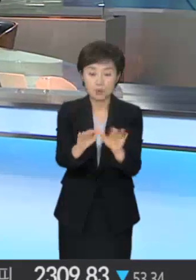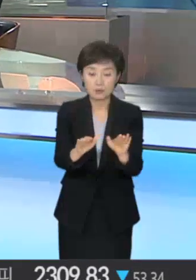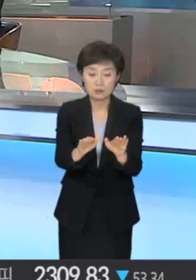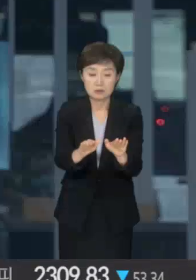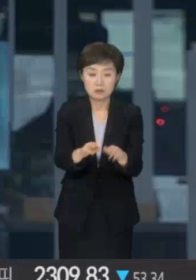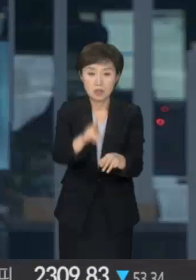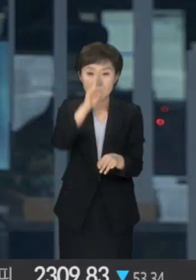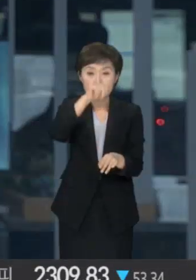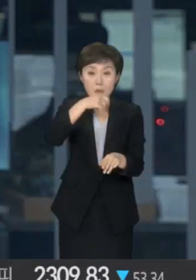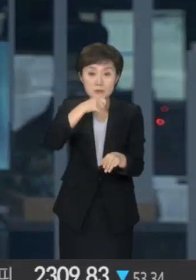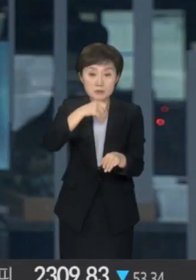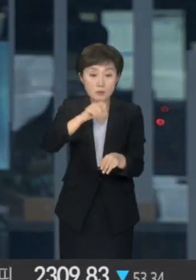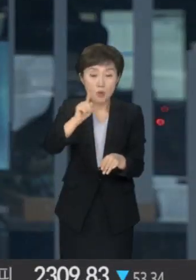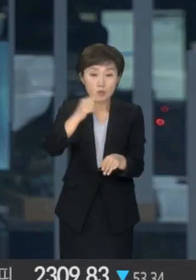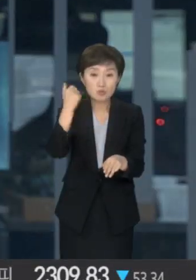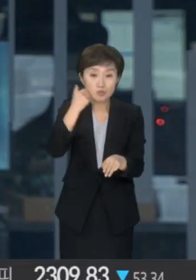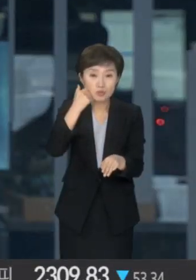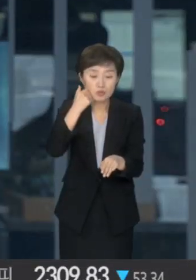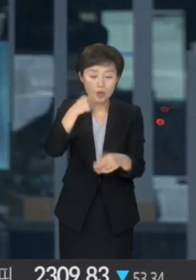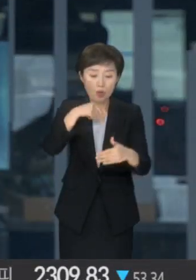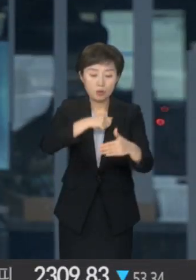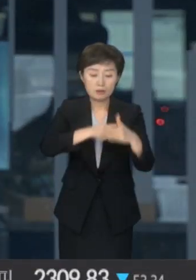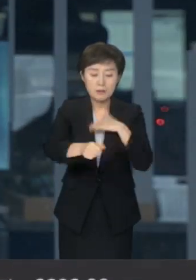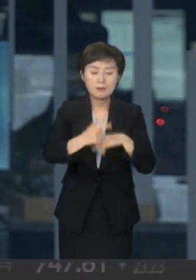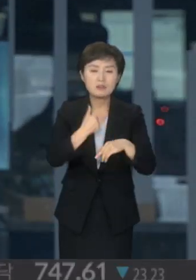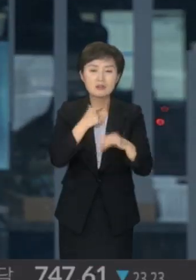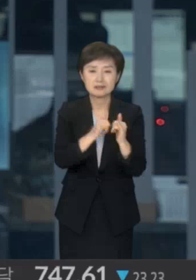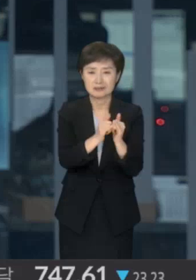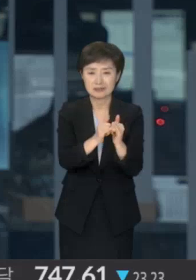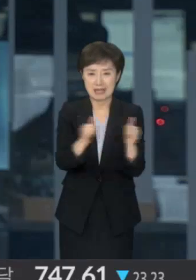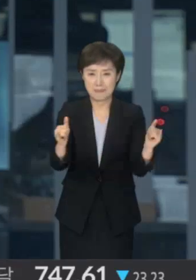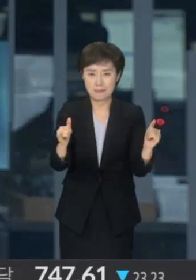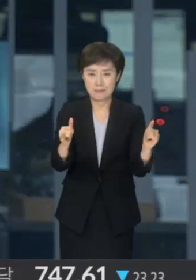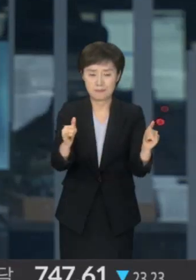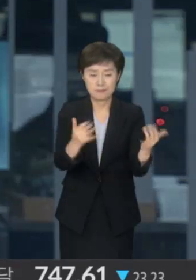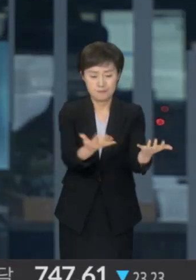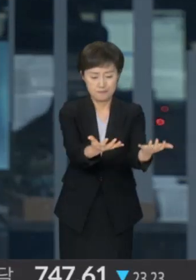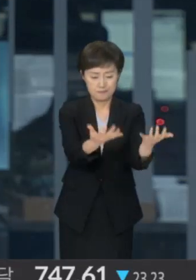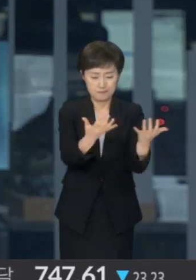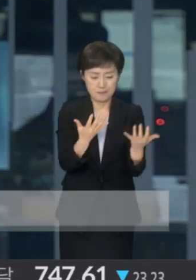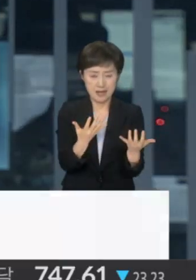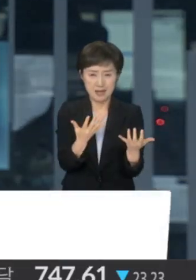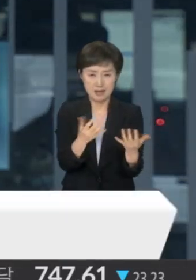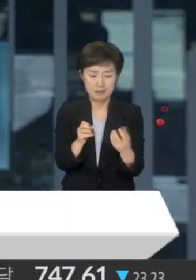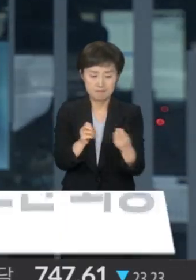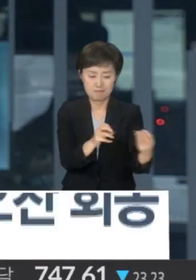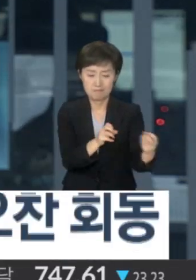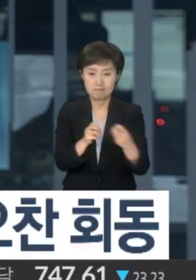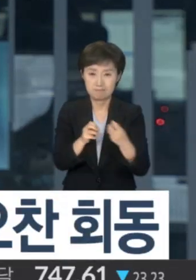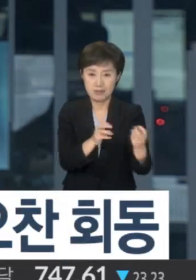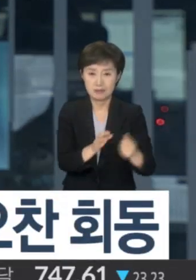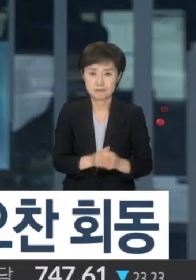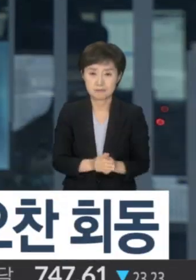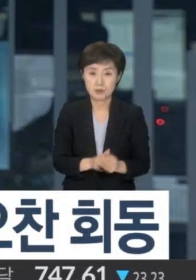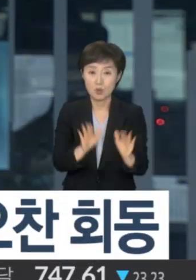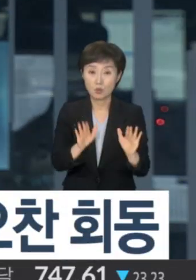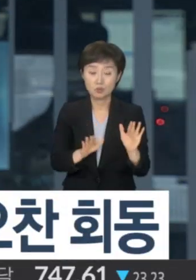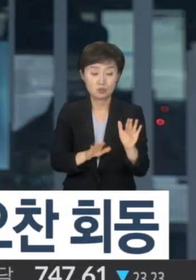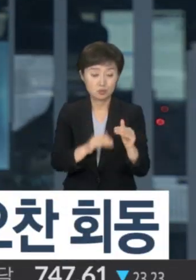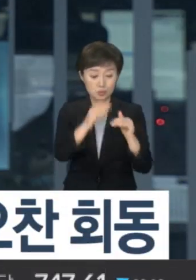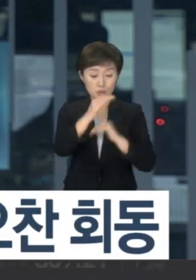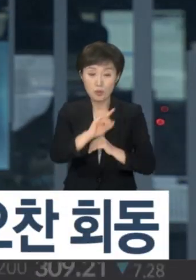오찬을 했습니다. 전현직 원내대표들과 오찬 회동을 가지고 여러 가지 이제 현안들을 이야기를 할 텐데 오늘 좀 의미 있는